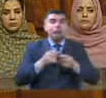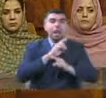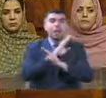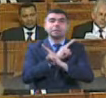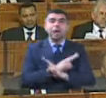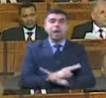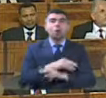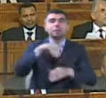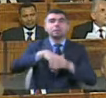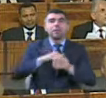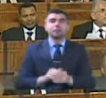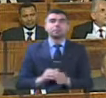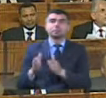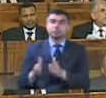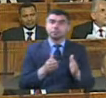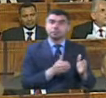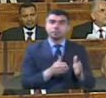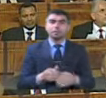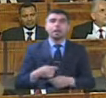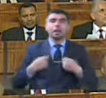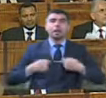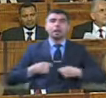المعاشات المدنية. سيد الرئيس،